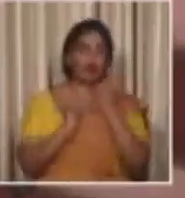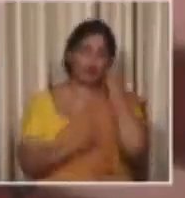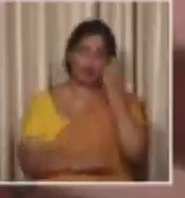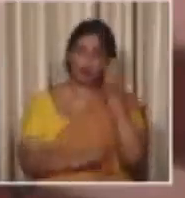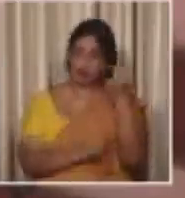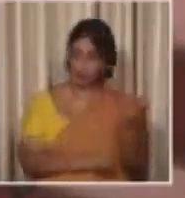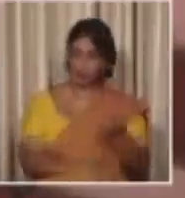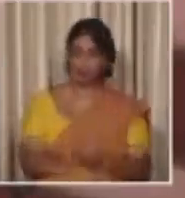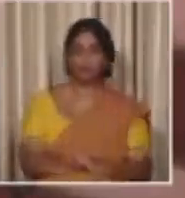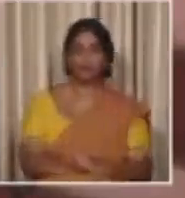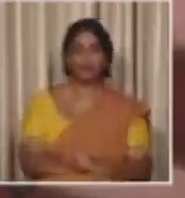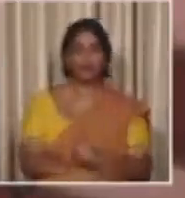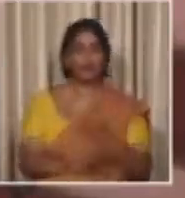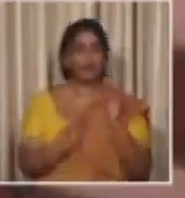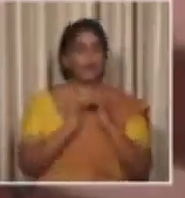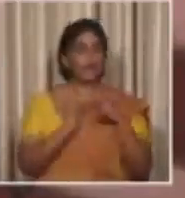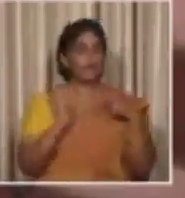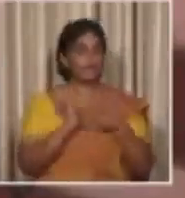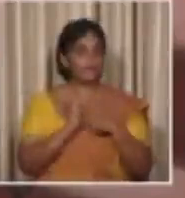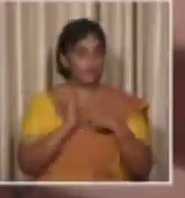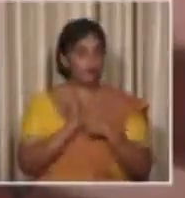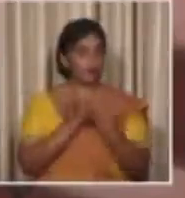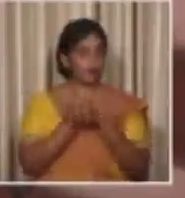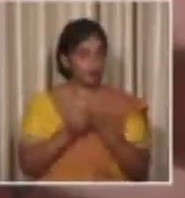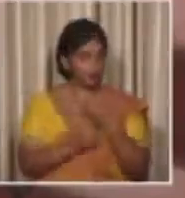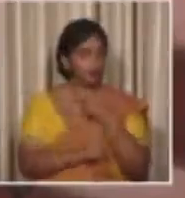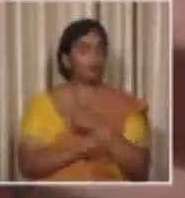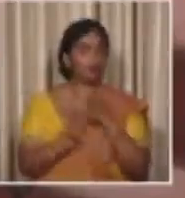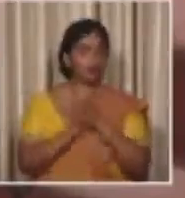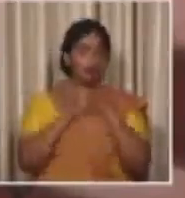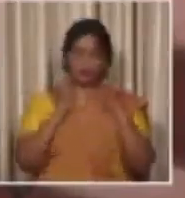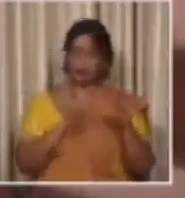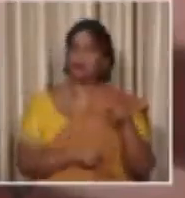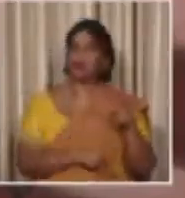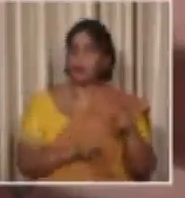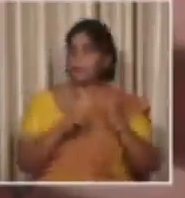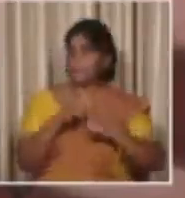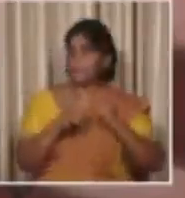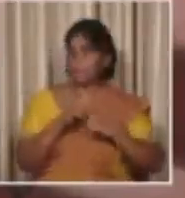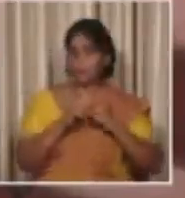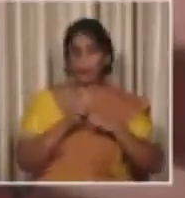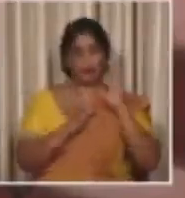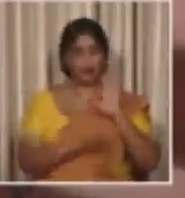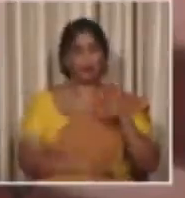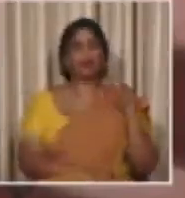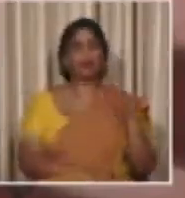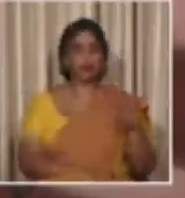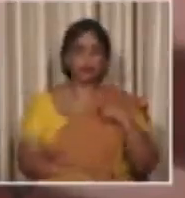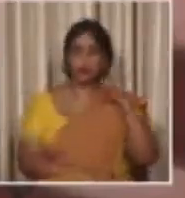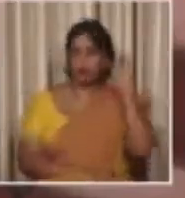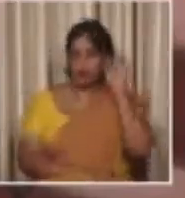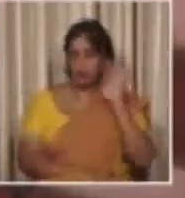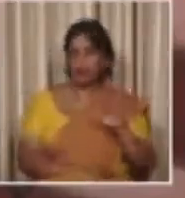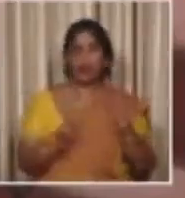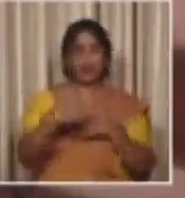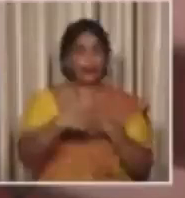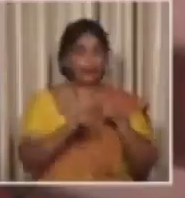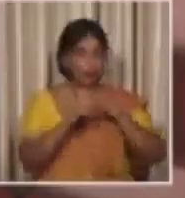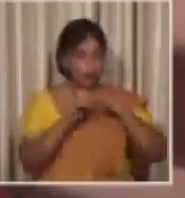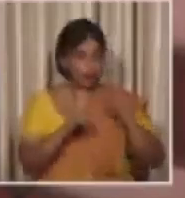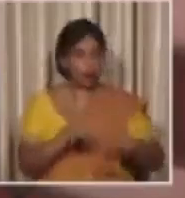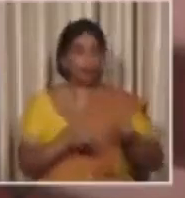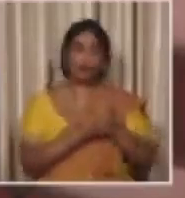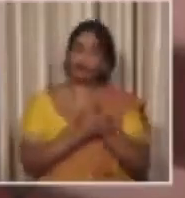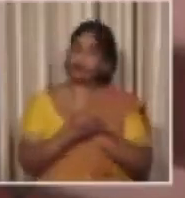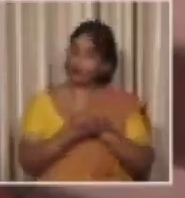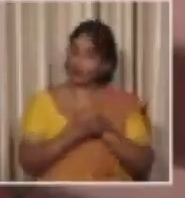දෙන්න කියලා. ඔන්ලයින් වීසා ලබා දීම සම්බන්ධයෙන්ුත් විශාල ප්‍රශ්න ගණනාවක් ඇතුණා. ඒක මම දැනගන්න කැමතියි. කැබිනට් එකේ